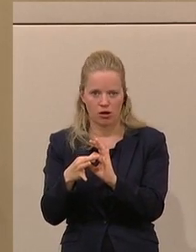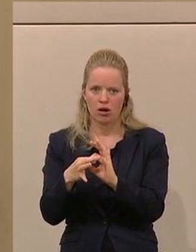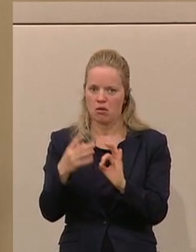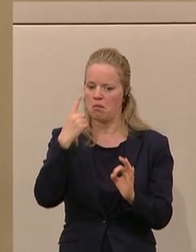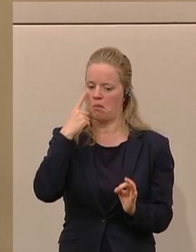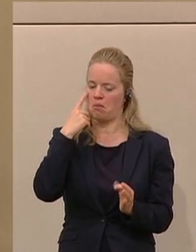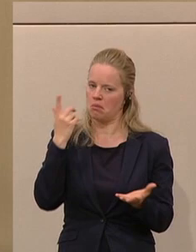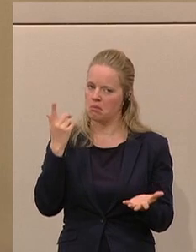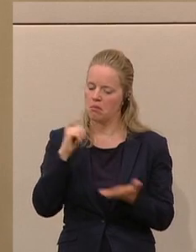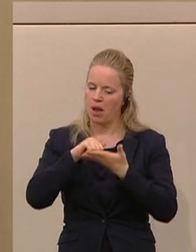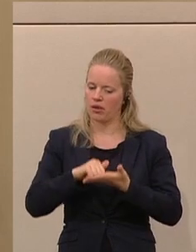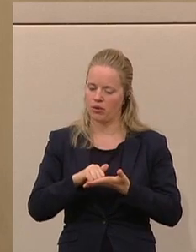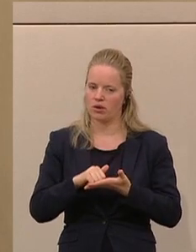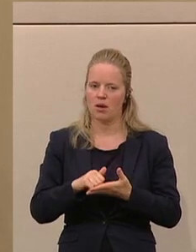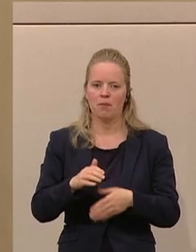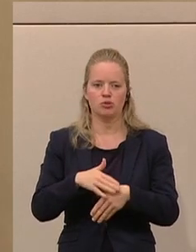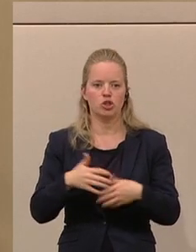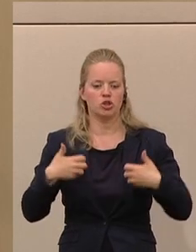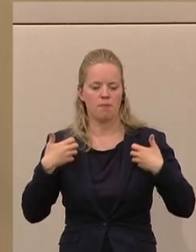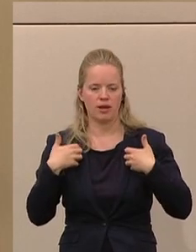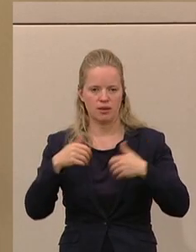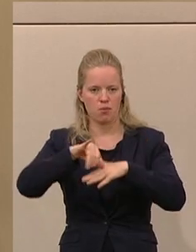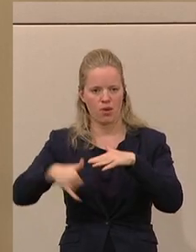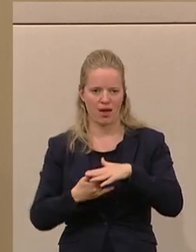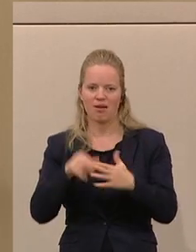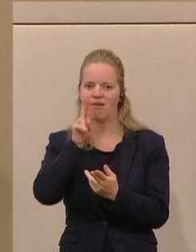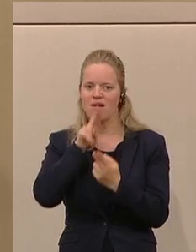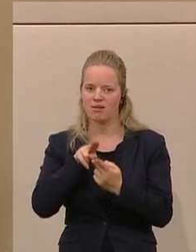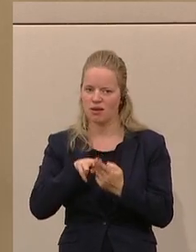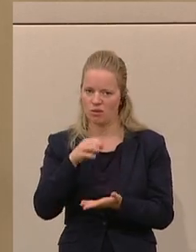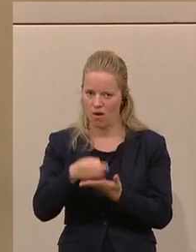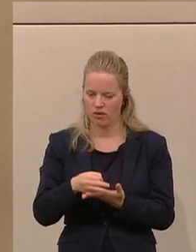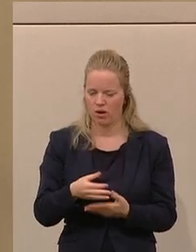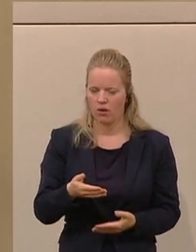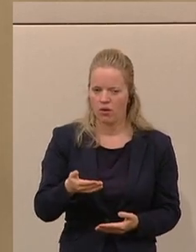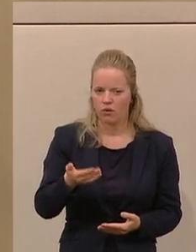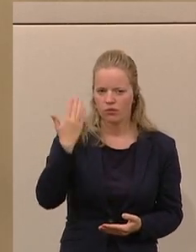Beeindruckend war das, das ist das Schimpansenprojekt in Gänserndorf, ehemalige